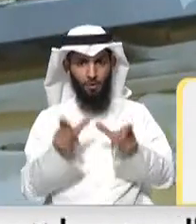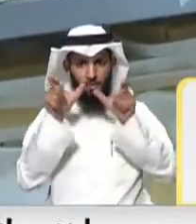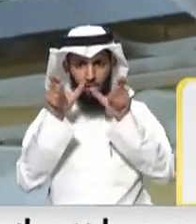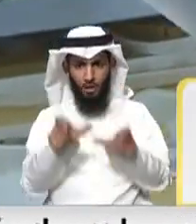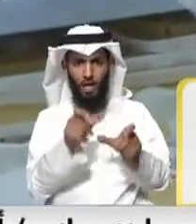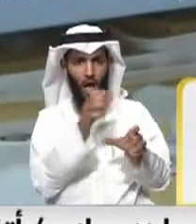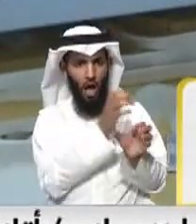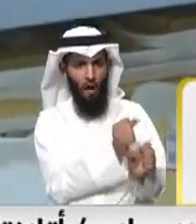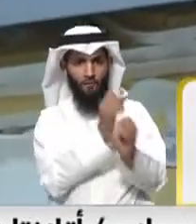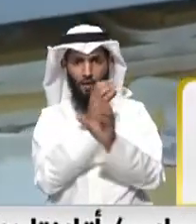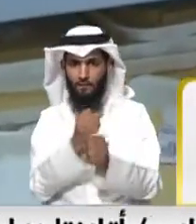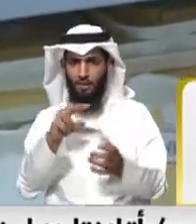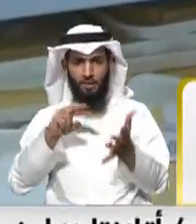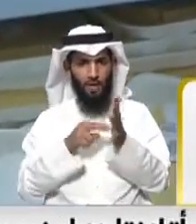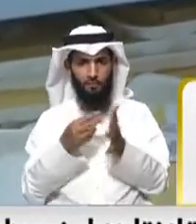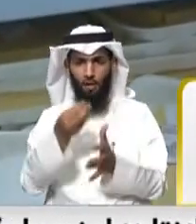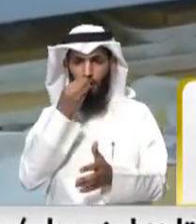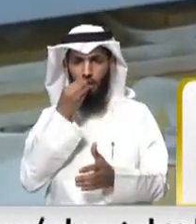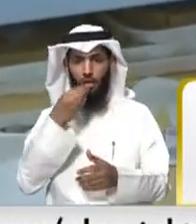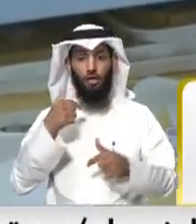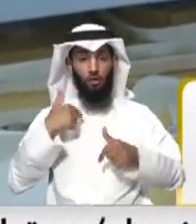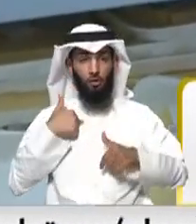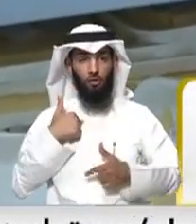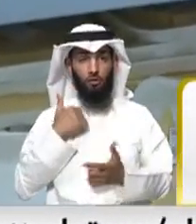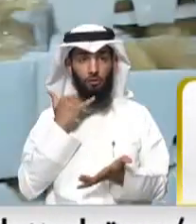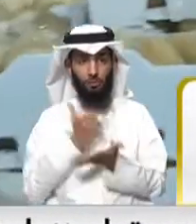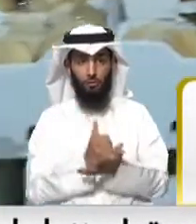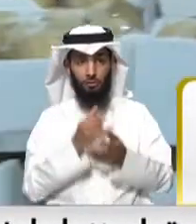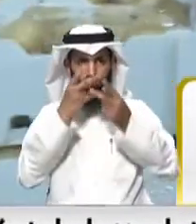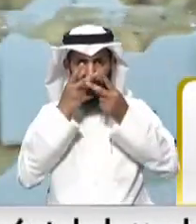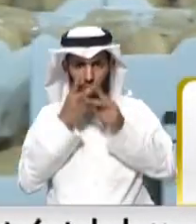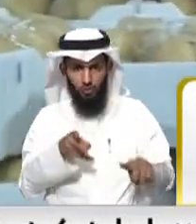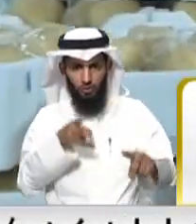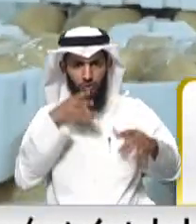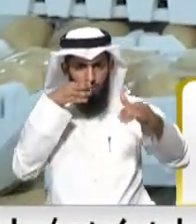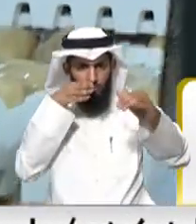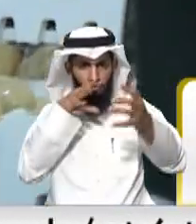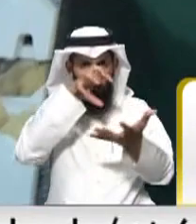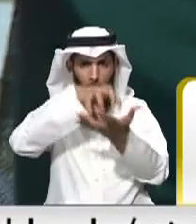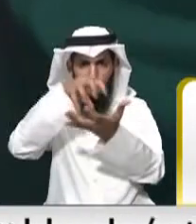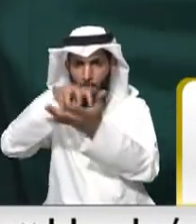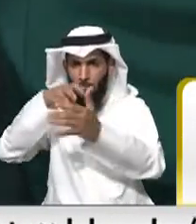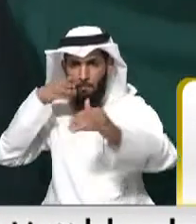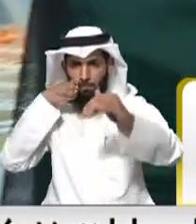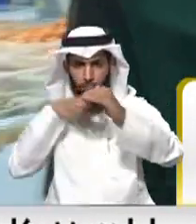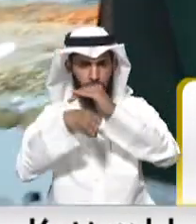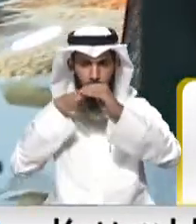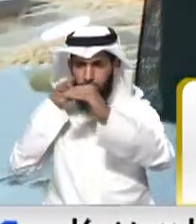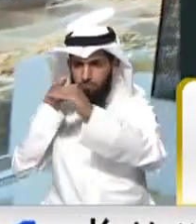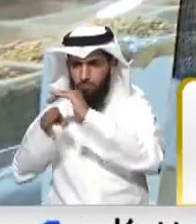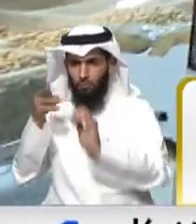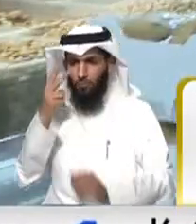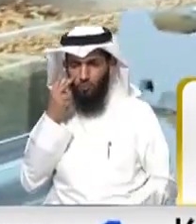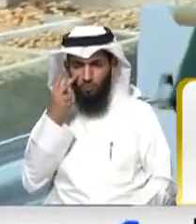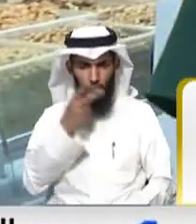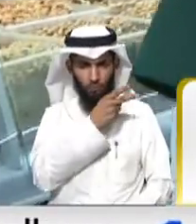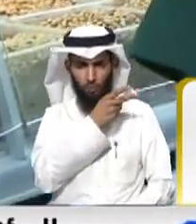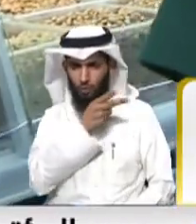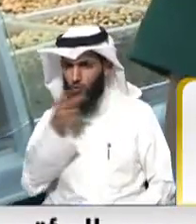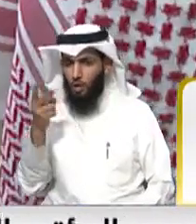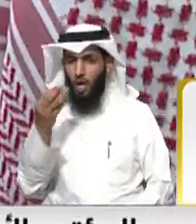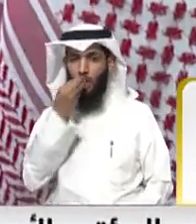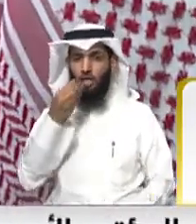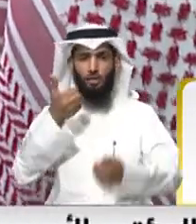المواد الغذائية، أخذت على عاتقها التفتيش والبحث المستمر للتأكد من سلامة الأغذية للاستهلاك